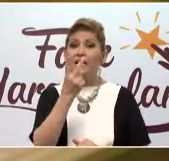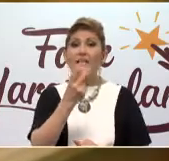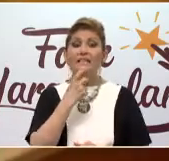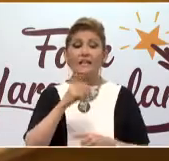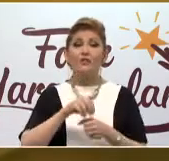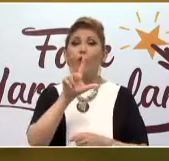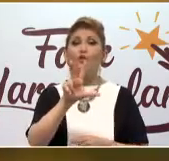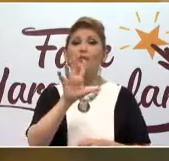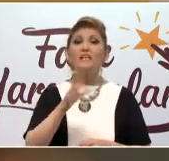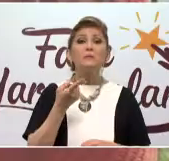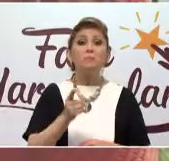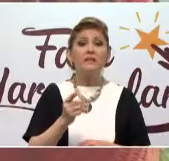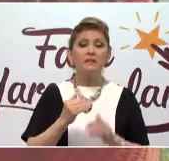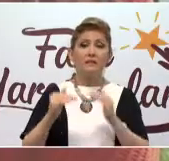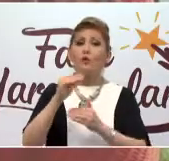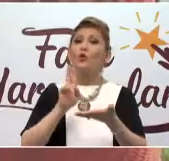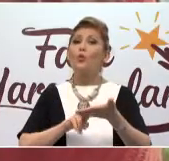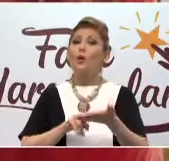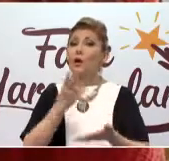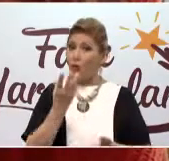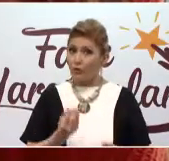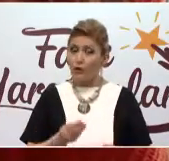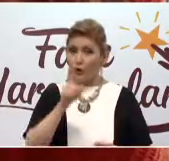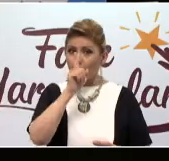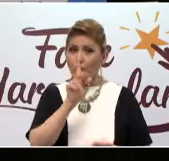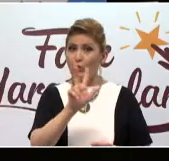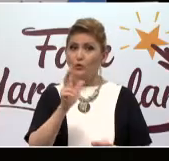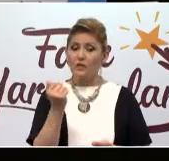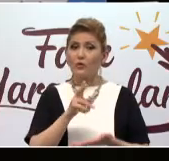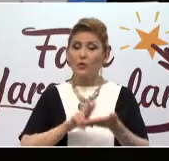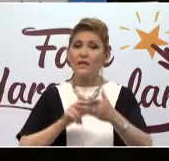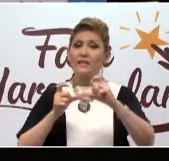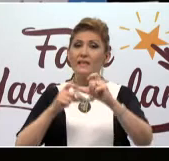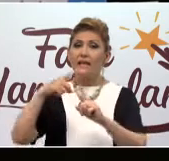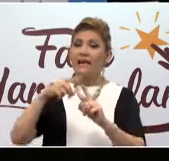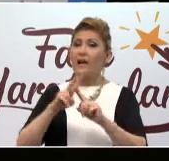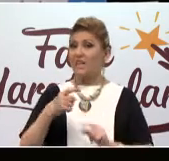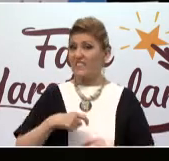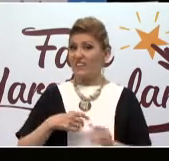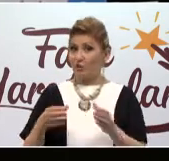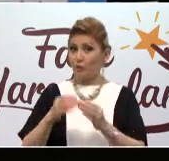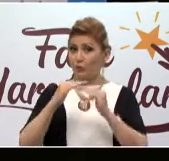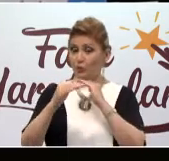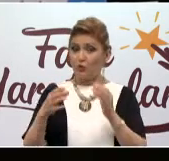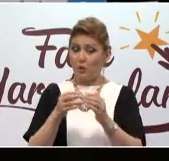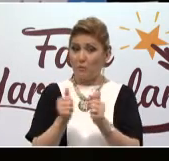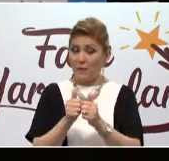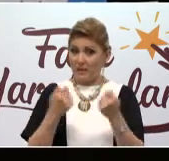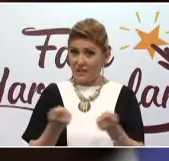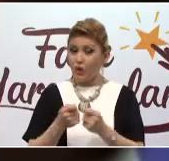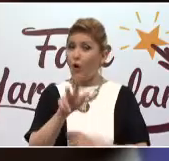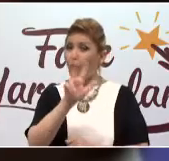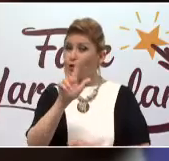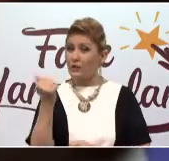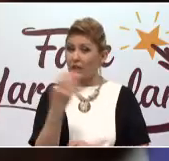içerisinde 35 binin üzerinde üyemiz oldu. 130'un üzerinde STK ile birlikte çalışıyoruz. 30